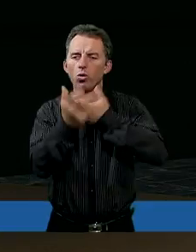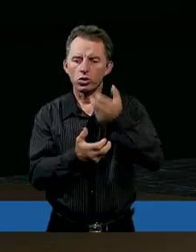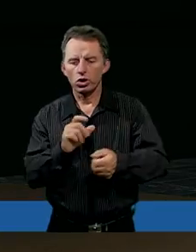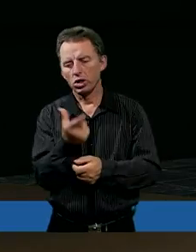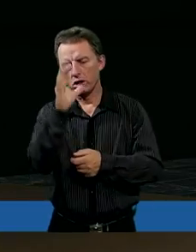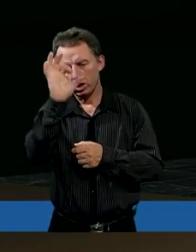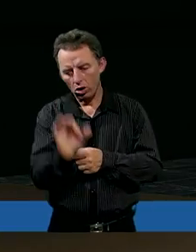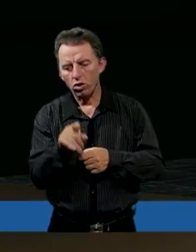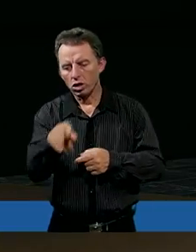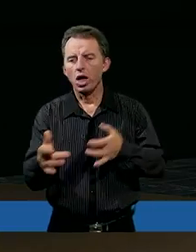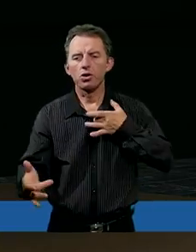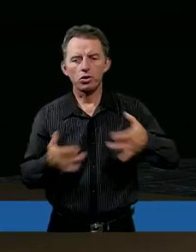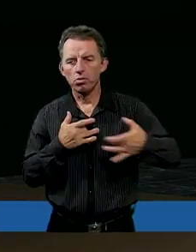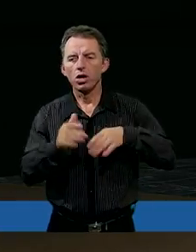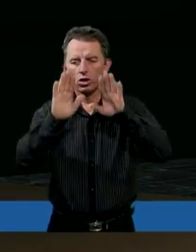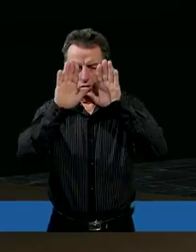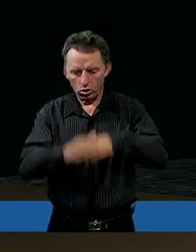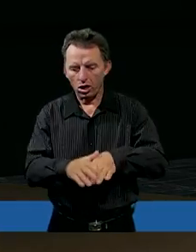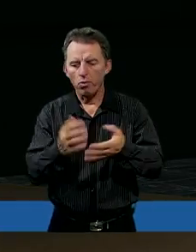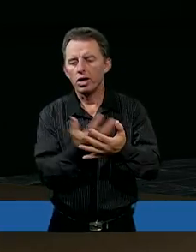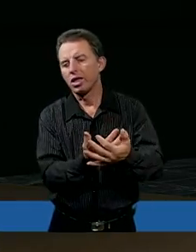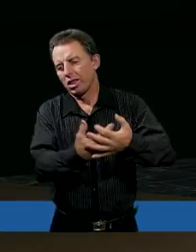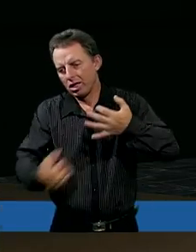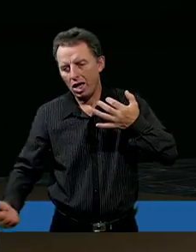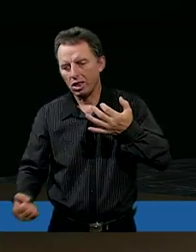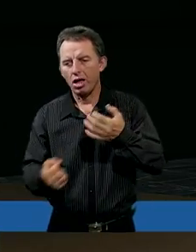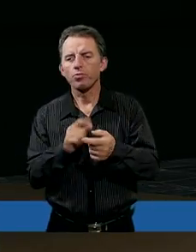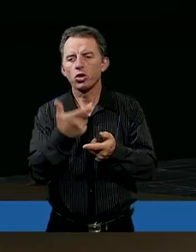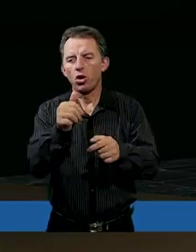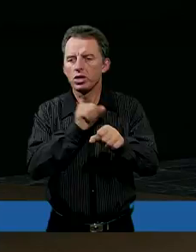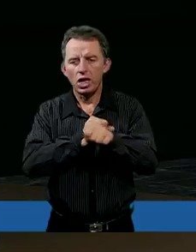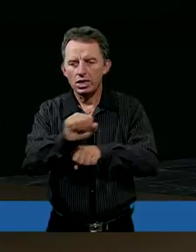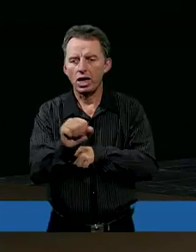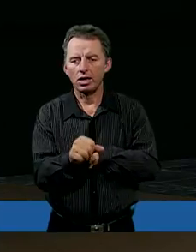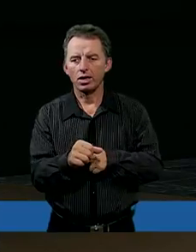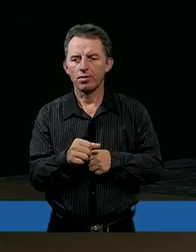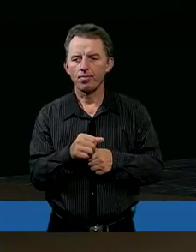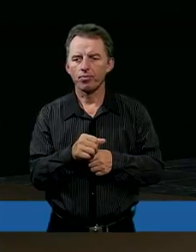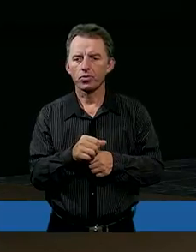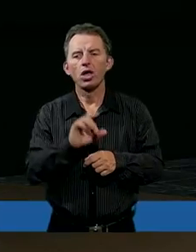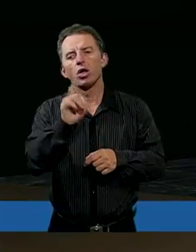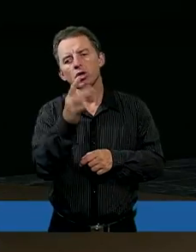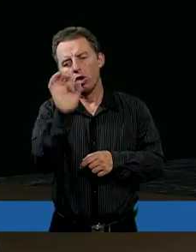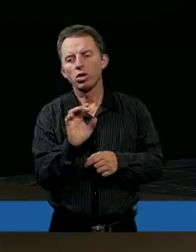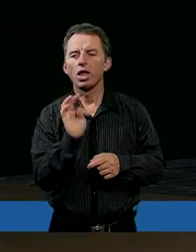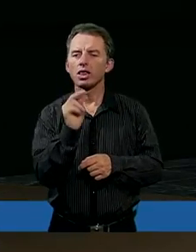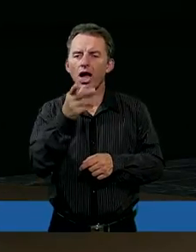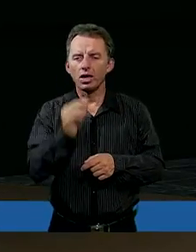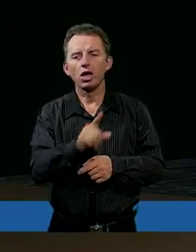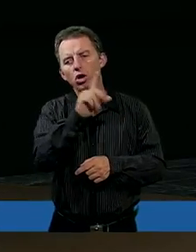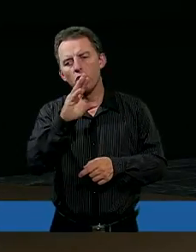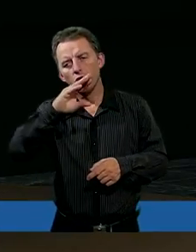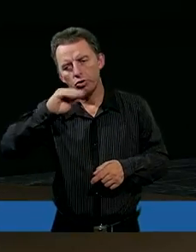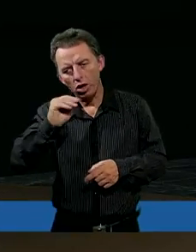coś, aby te cierpienia zostały zdjęte. A więc to nie jest coś takiego,